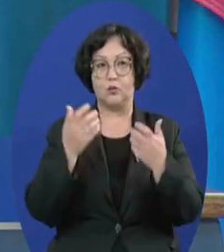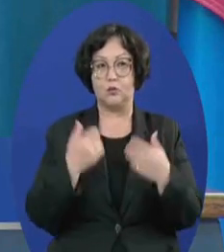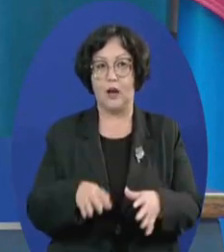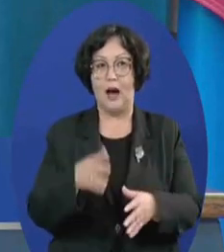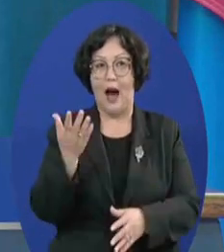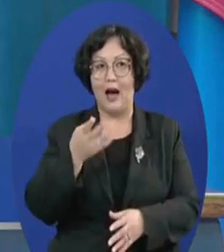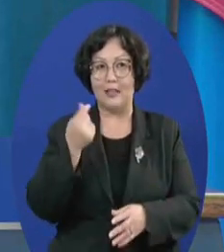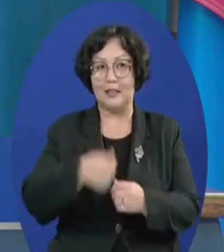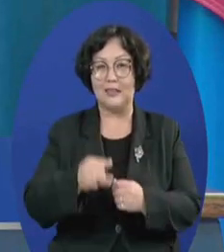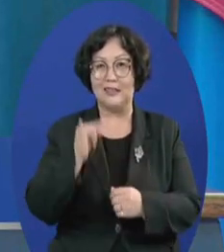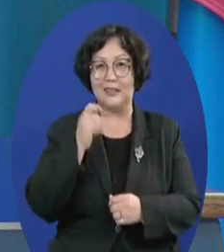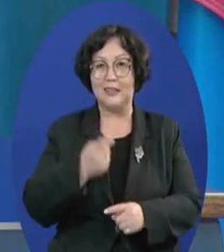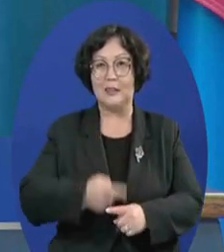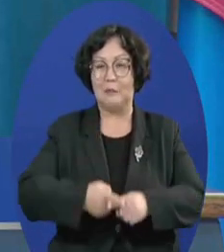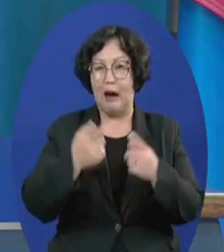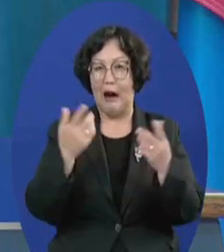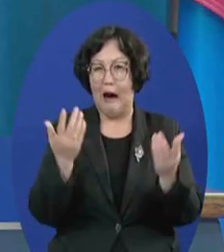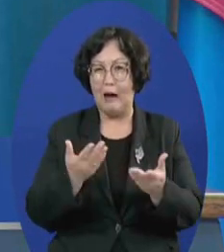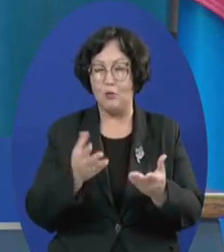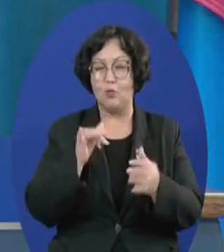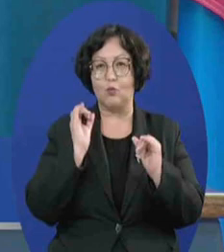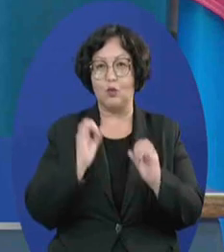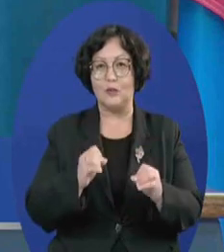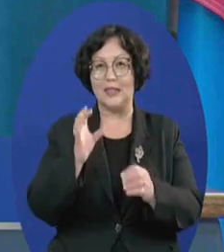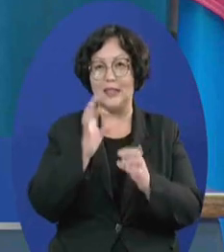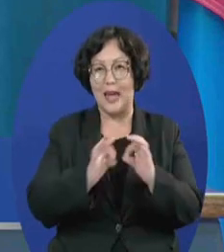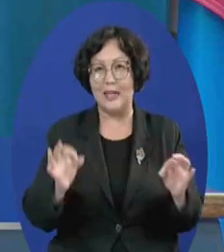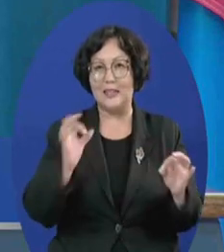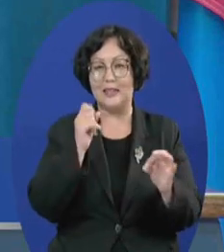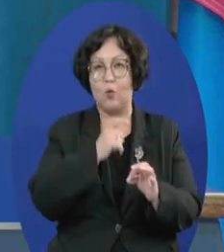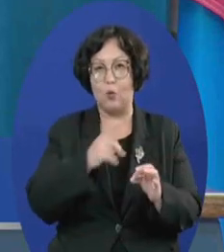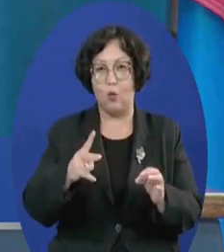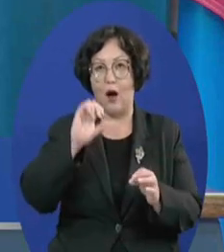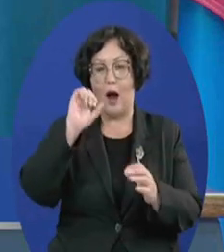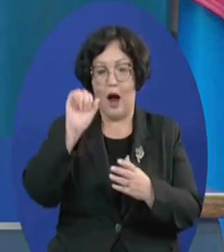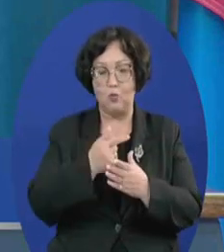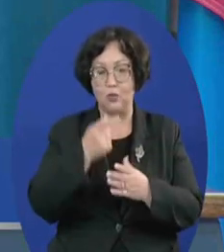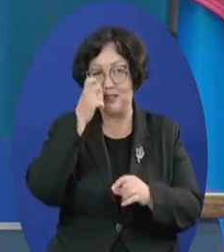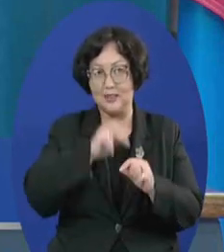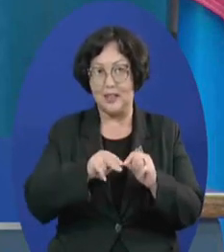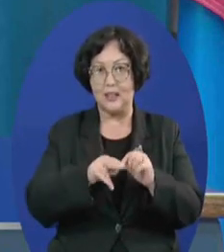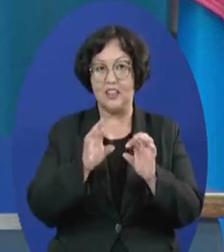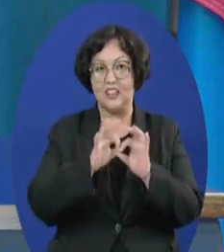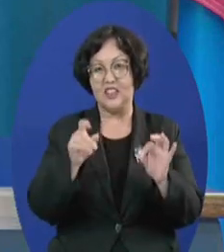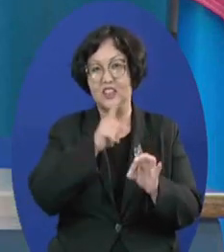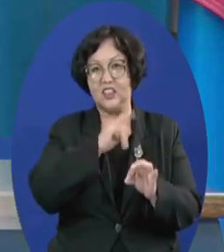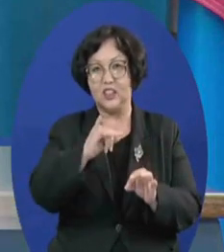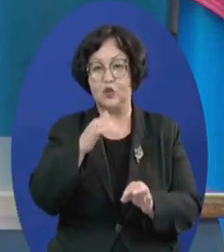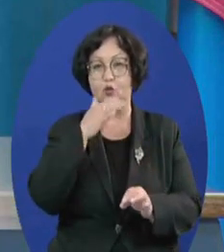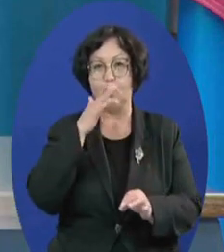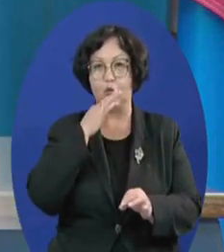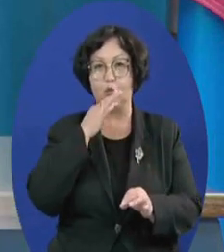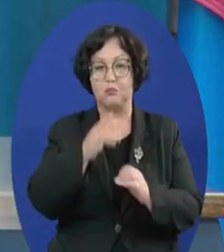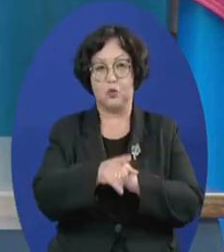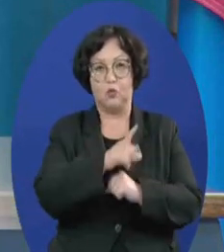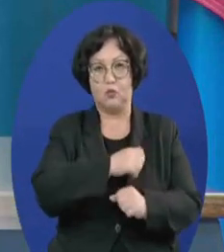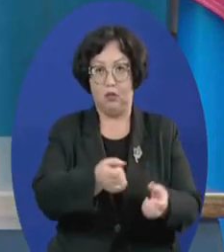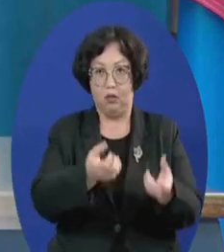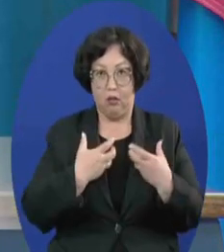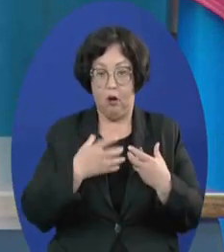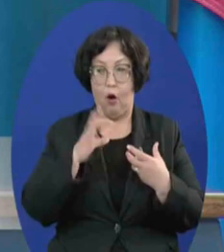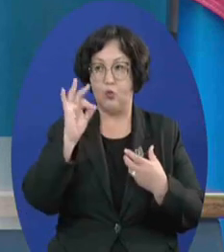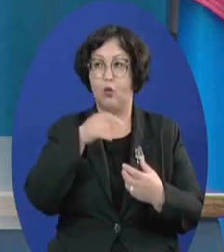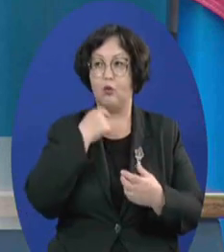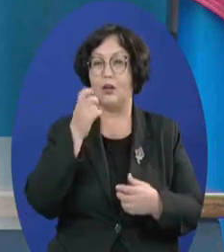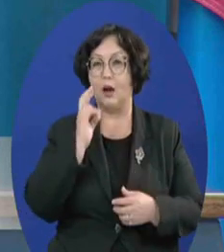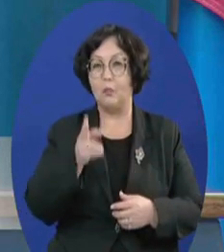хаан зардал хэтрүү гэдэг дээр бас наривчлсан санхүүгийн аудит хийх зөвлөмжийг бол шинжээчд маань өгсөн. Тэгээд энэ асуудлыг бол бид нар оюутны